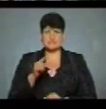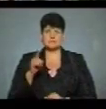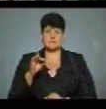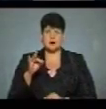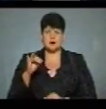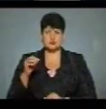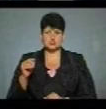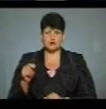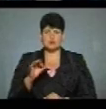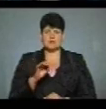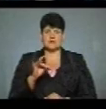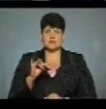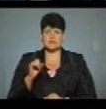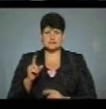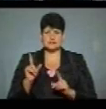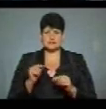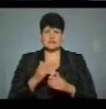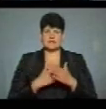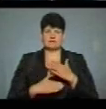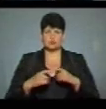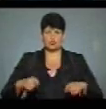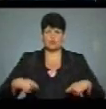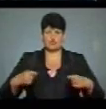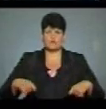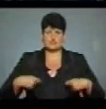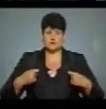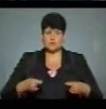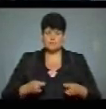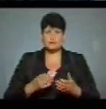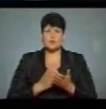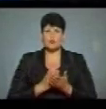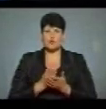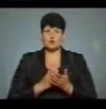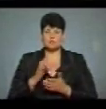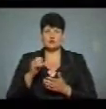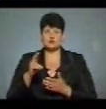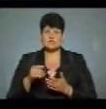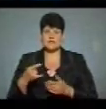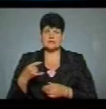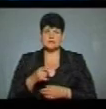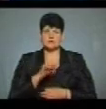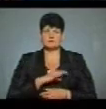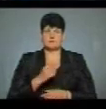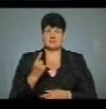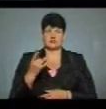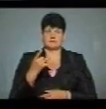Збаражчанка Олена Різник пересувається на інвалідному візку. Послугами соціального таксі у Збаражі скористалася